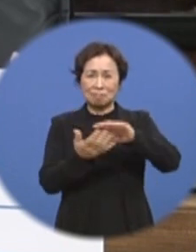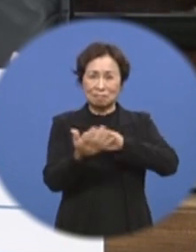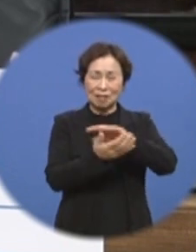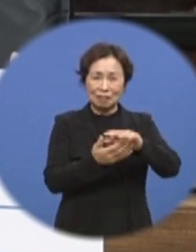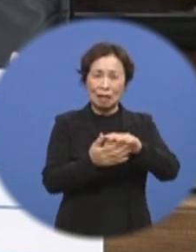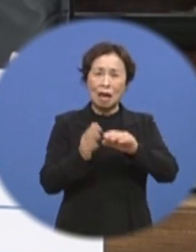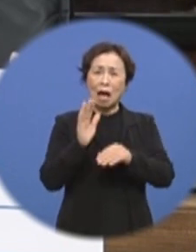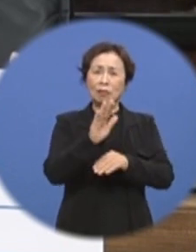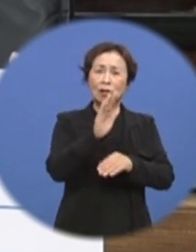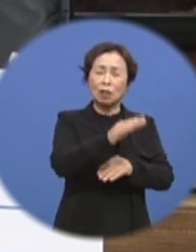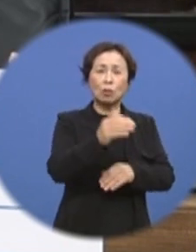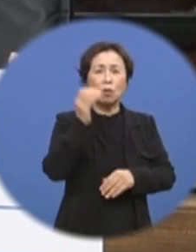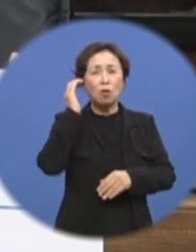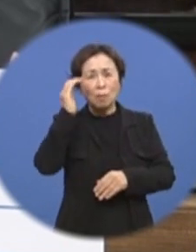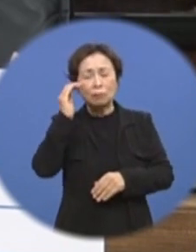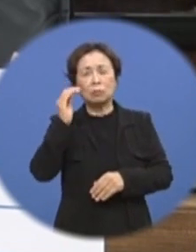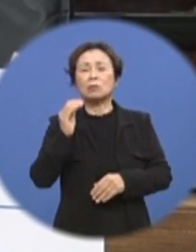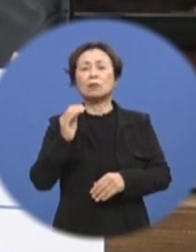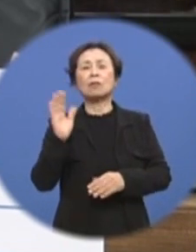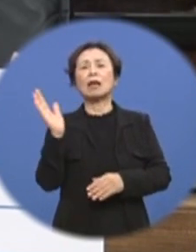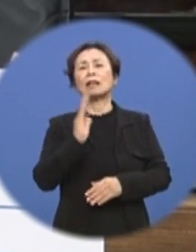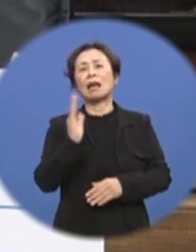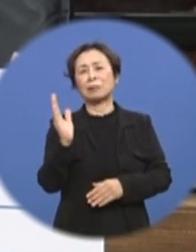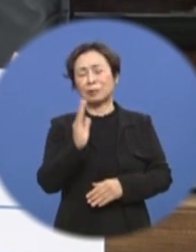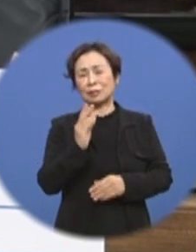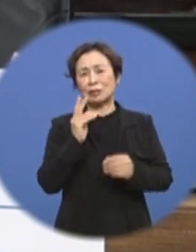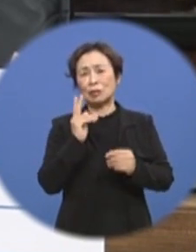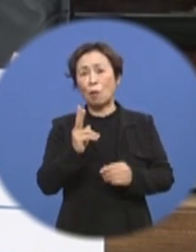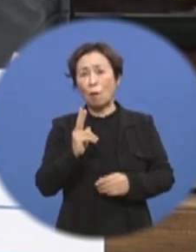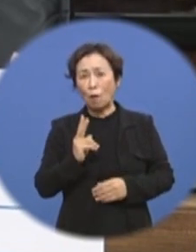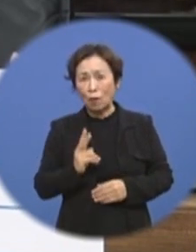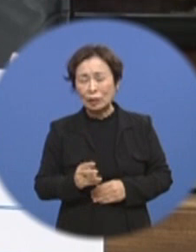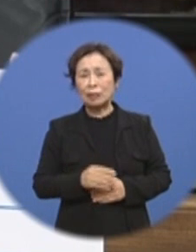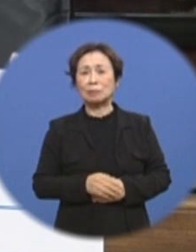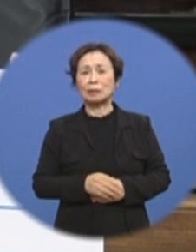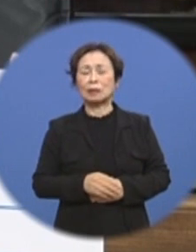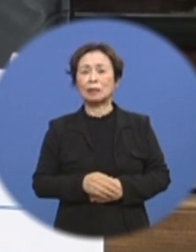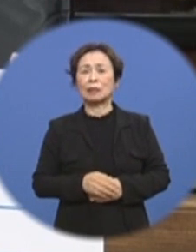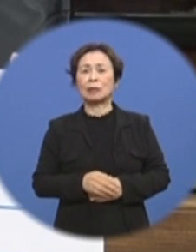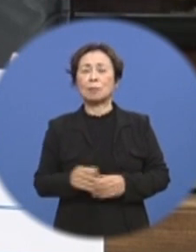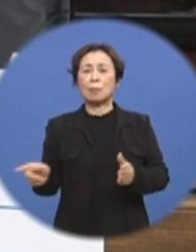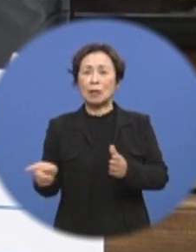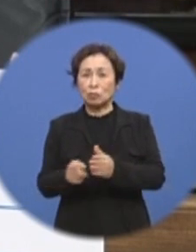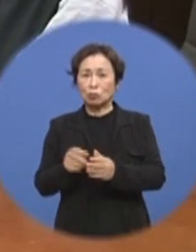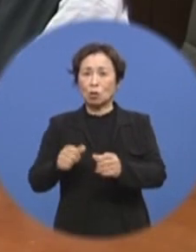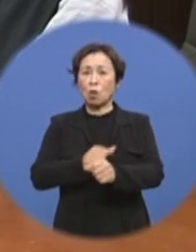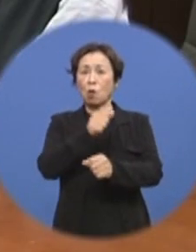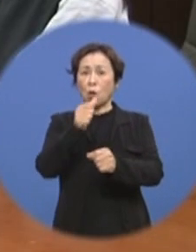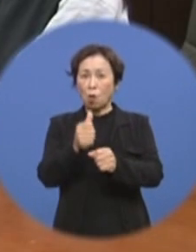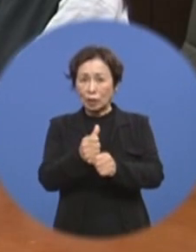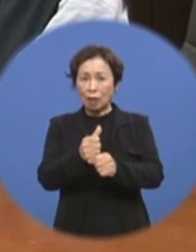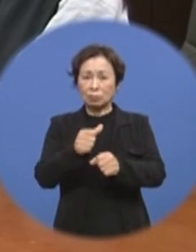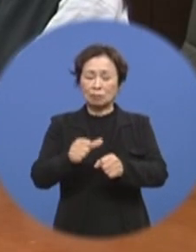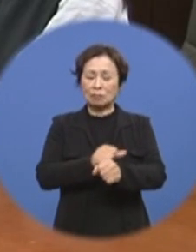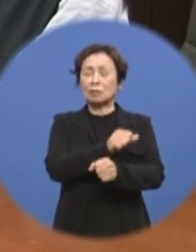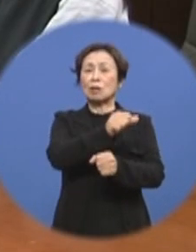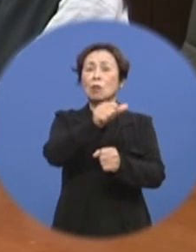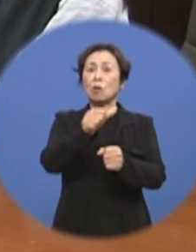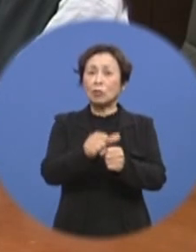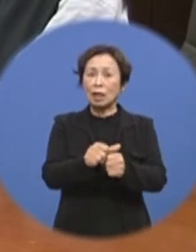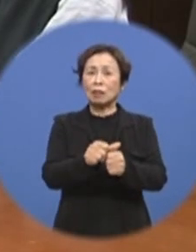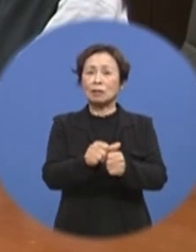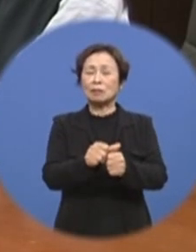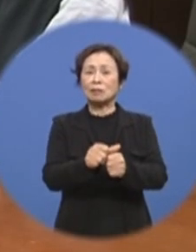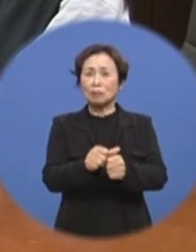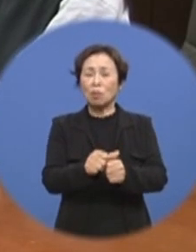困るということがあってはいけませんよねだからずっとね5年間ごとにエリアの行財政プランを